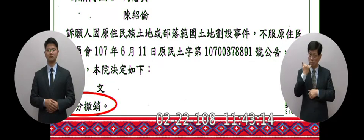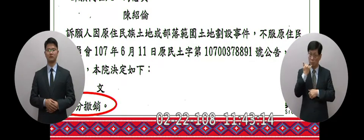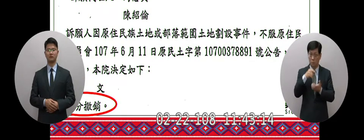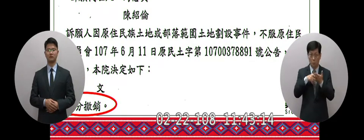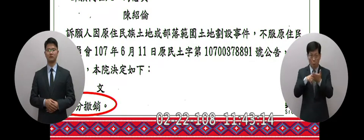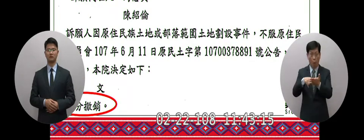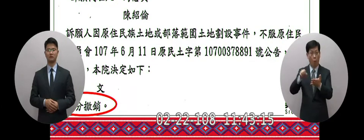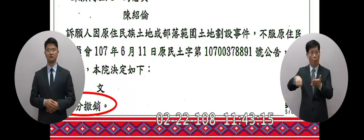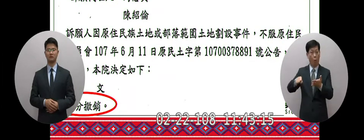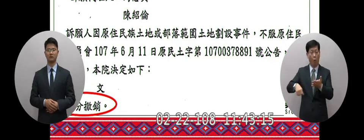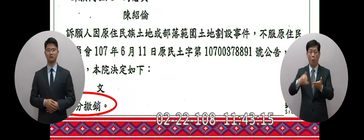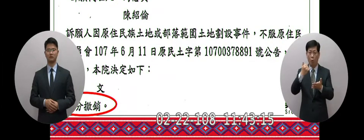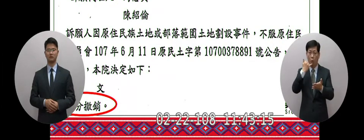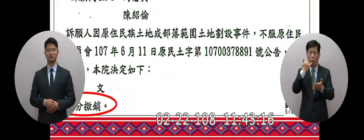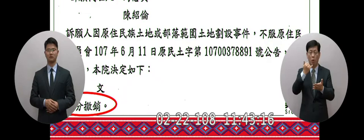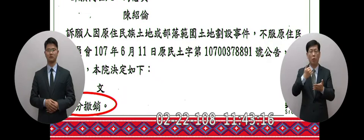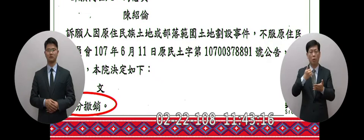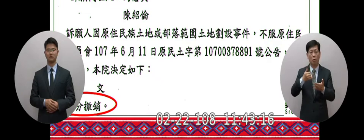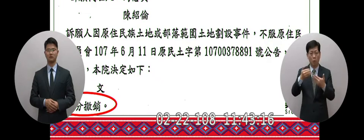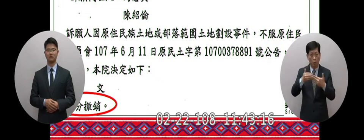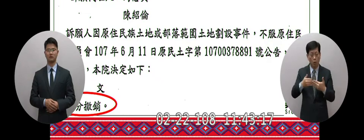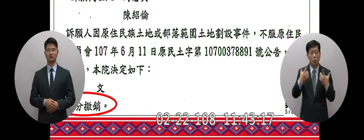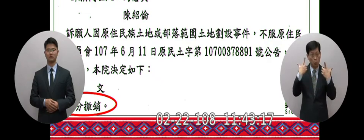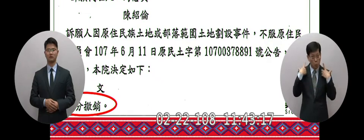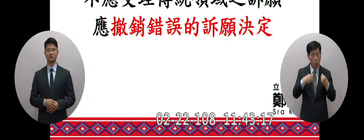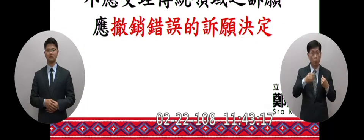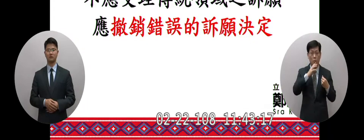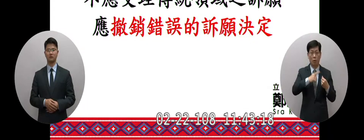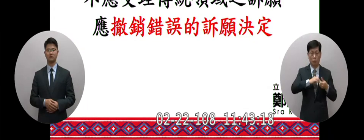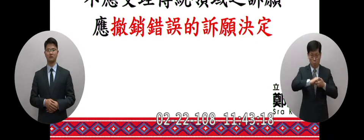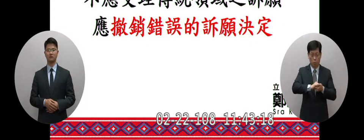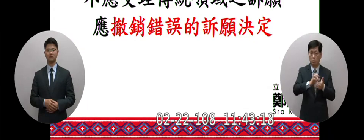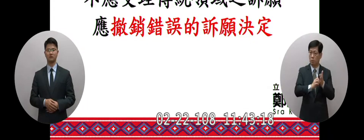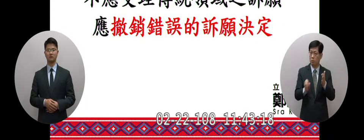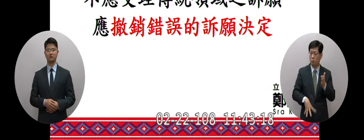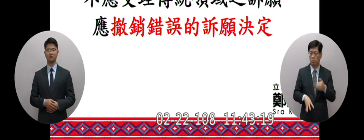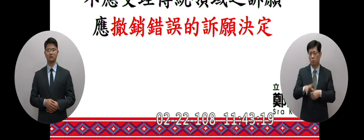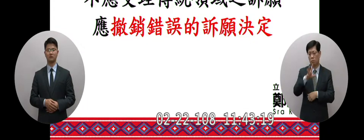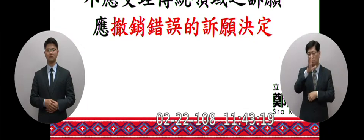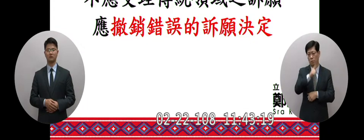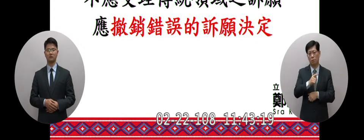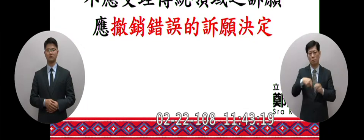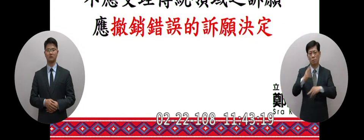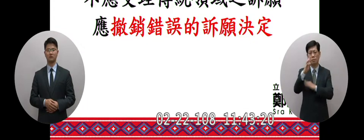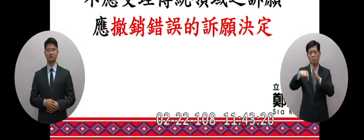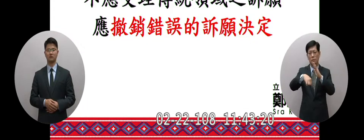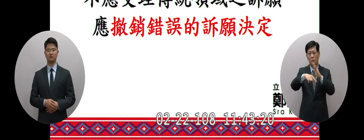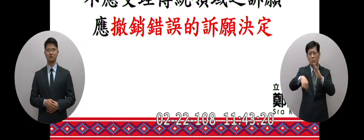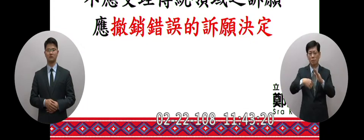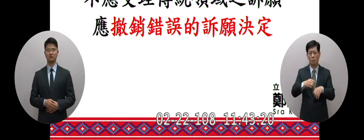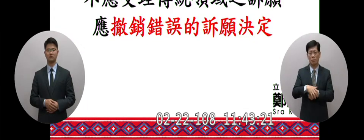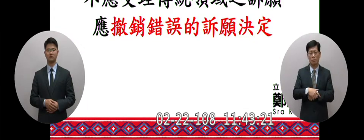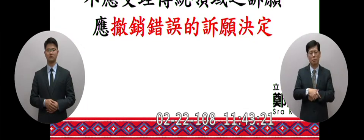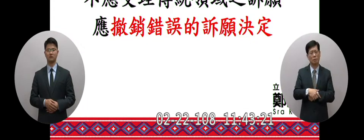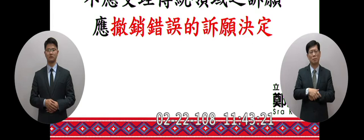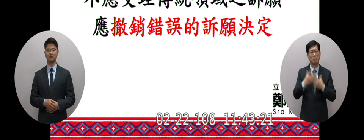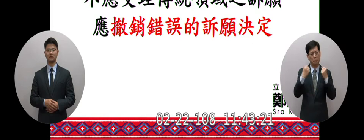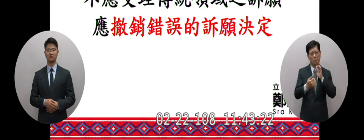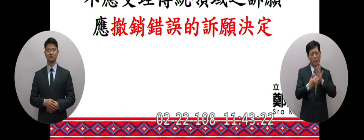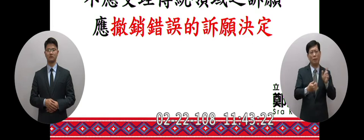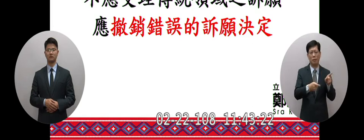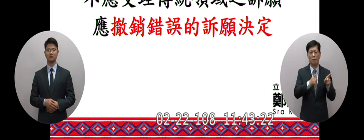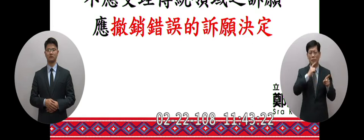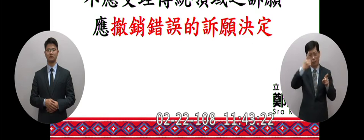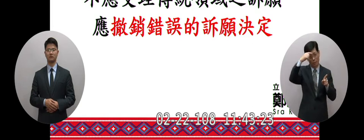理，行政院给他受理，做原处分撤销，所以行政院不应该受理